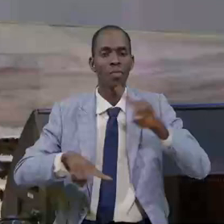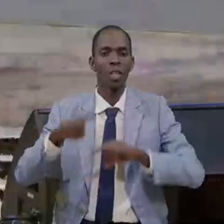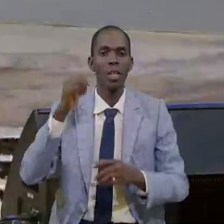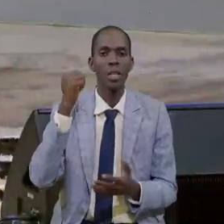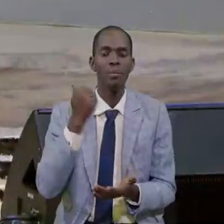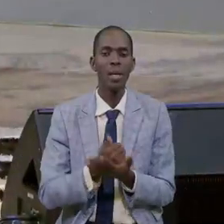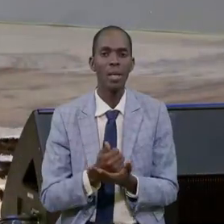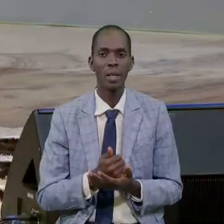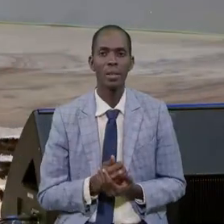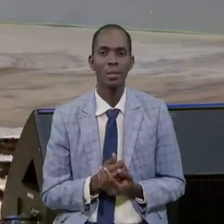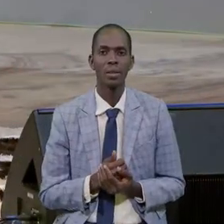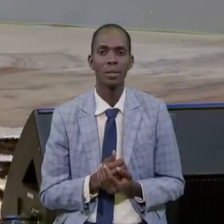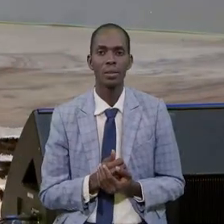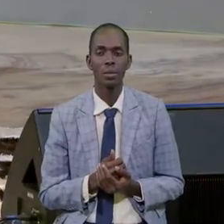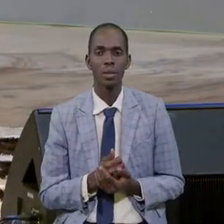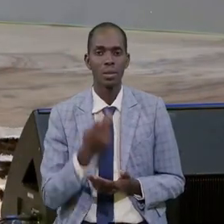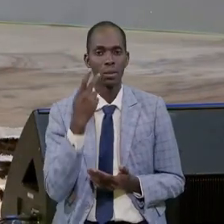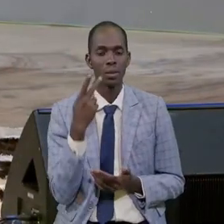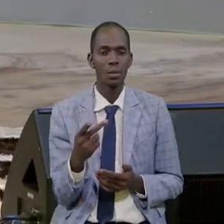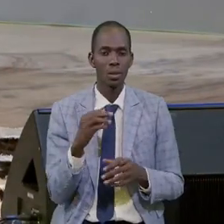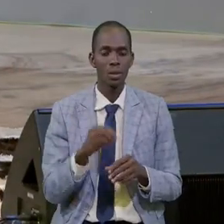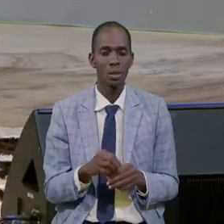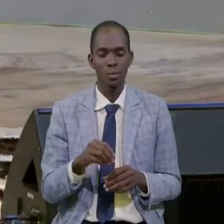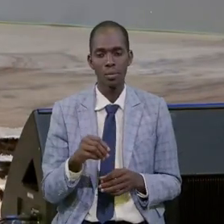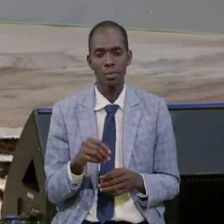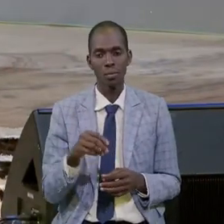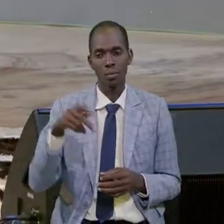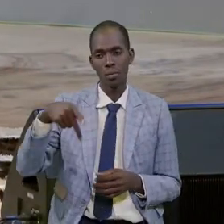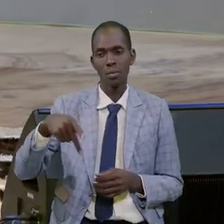nom de Jésus. Crie Amen.